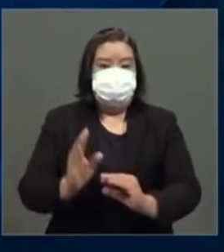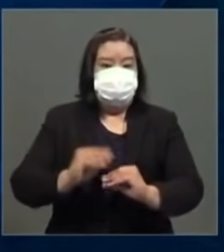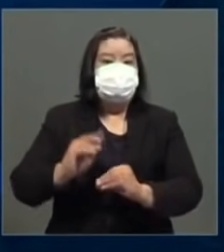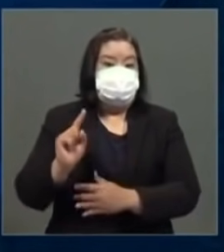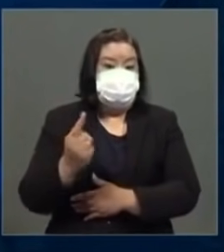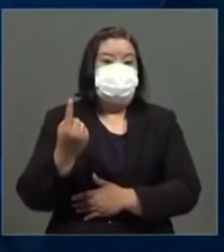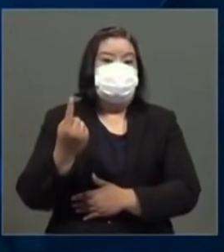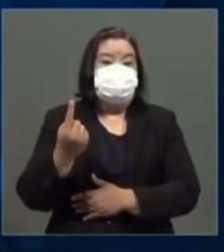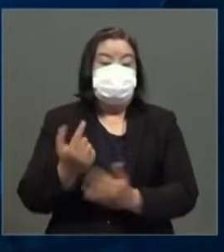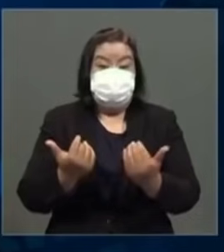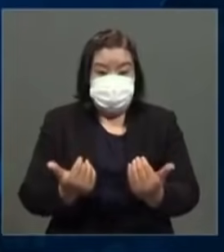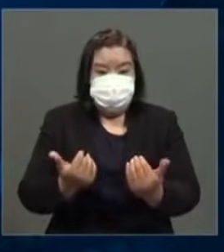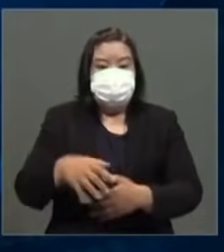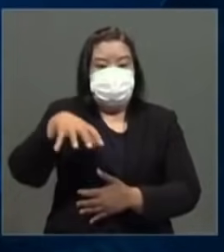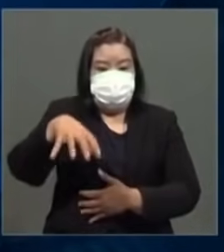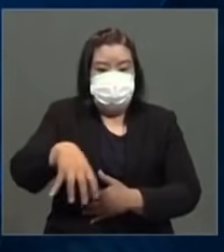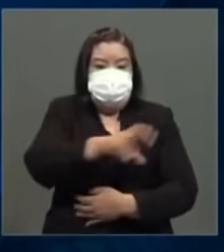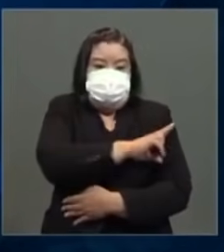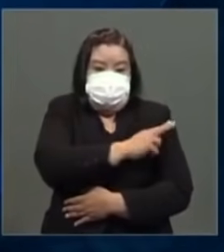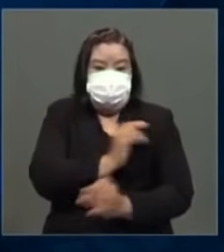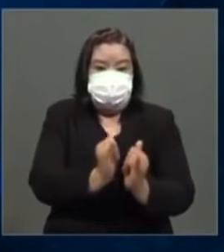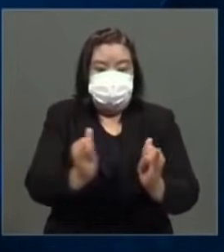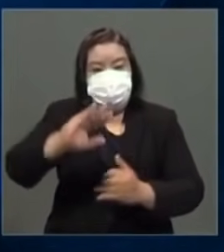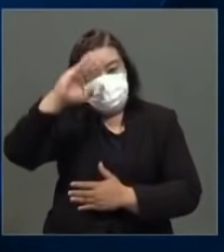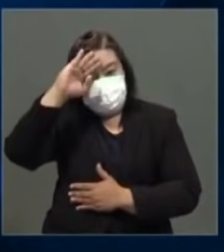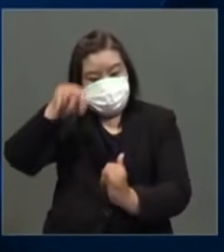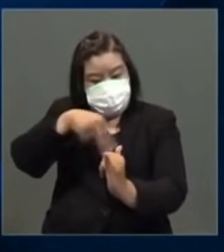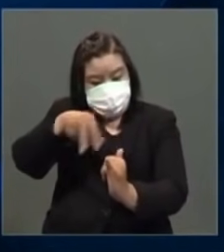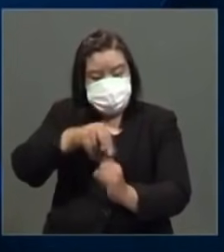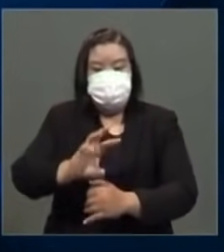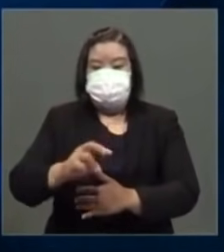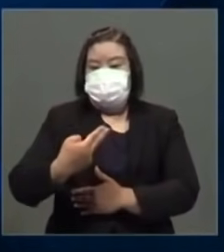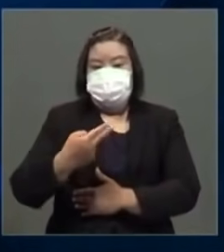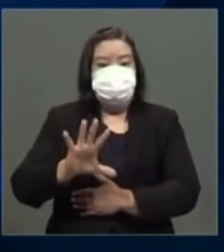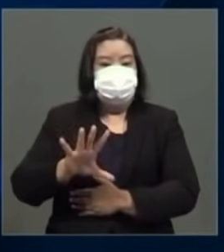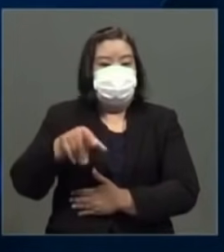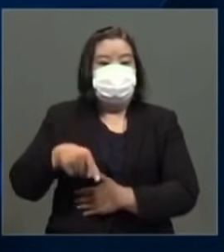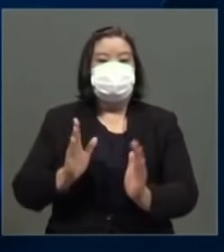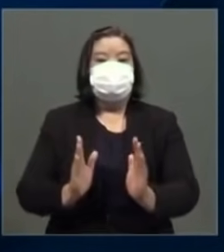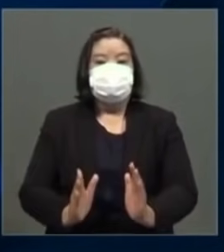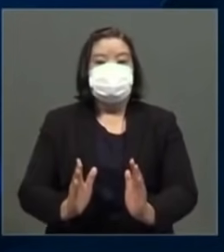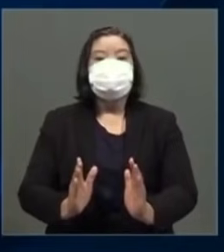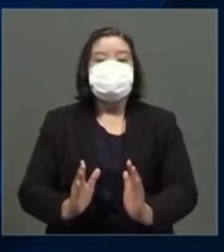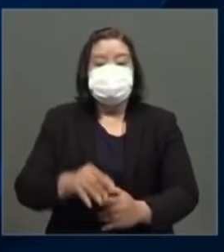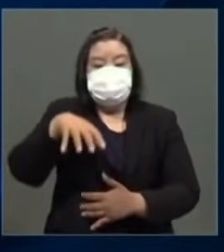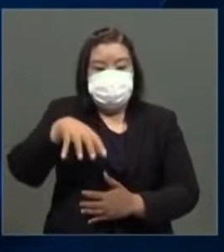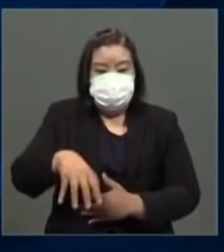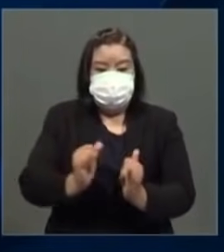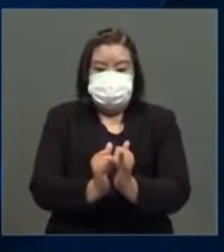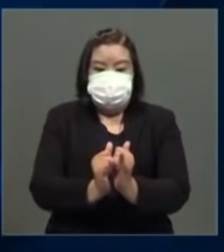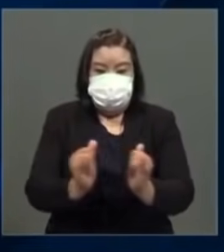ก็รักษาตัวอยู่ในโรงพยาบาล 65,000 กว่าคนนะครับซึ่งเป็นการอยู่ในโรงพยาบาลสนาม